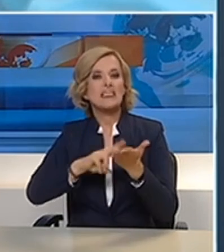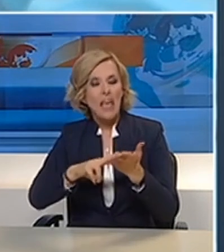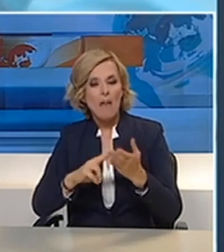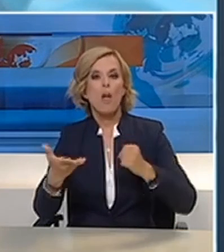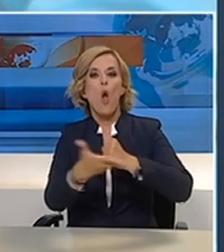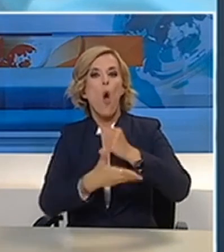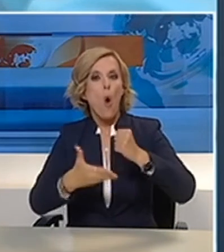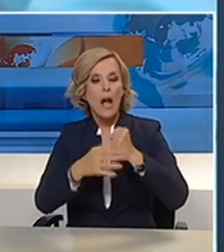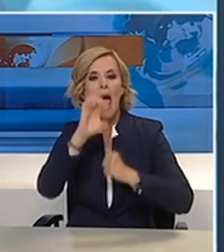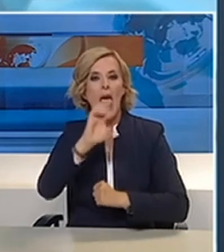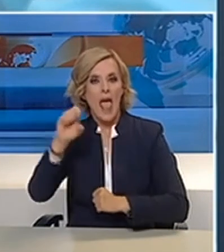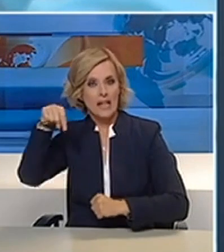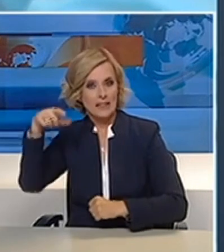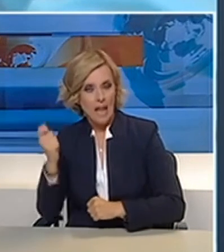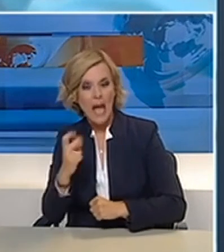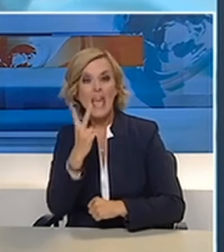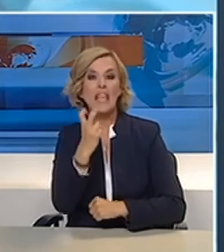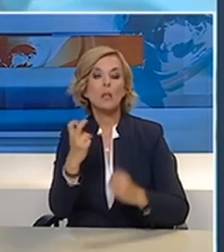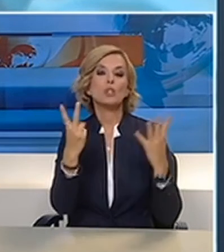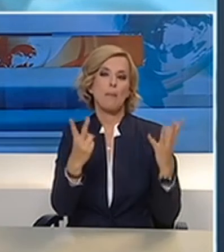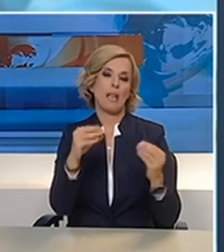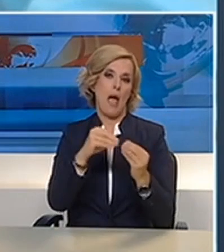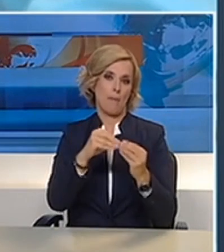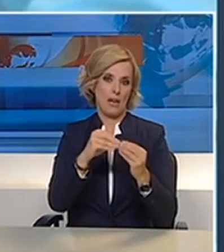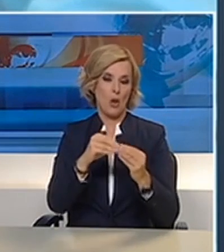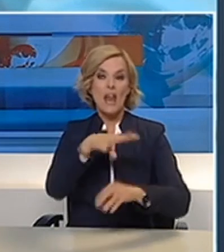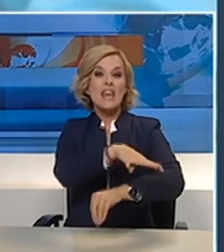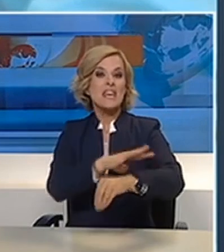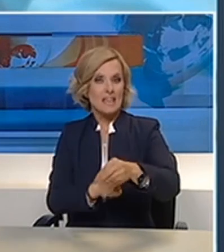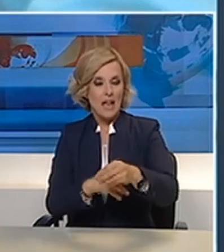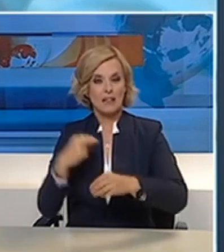λάβουν τις συντάξεις τους 27 Απριλίου. Οι συνταξιούχοι του ΝΑΤ, του